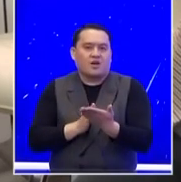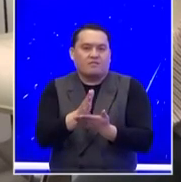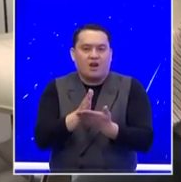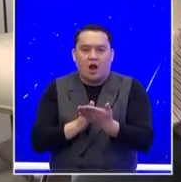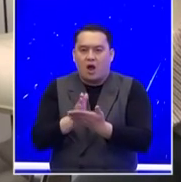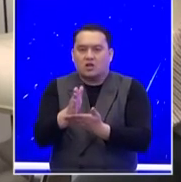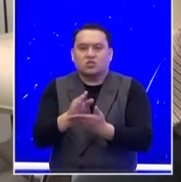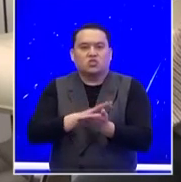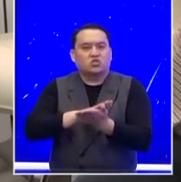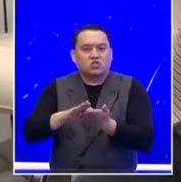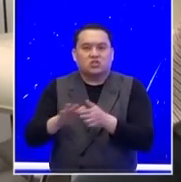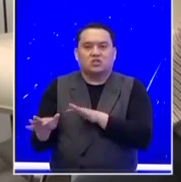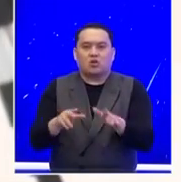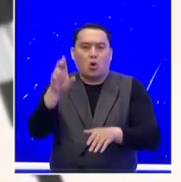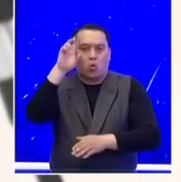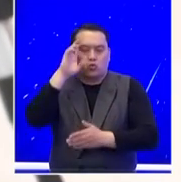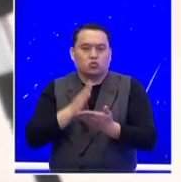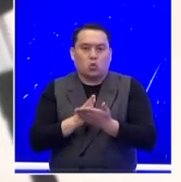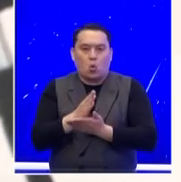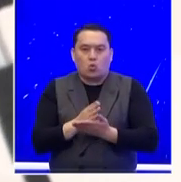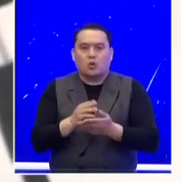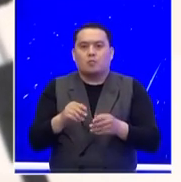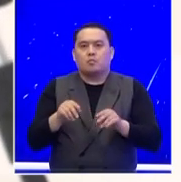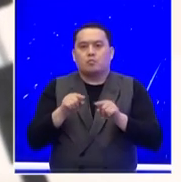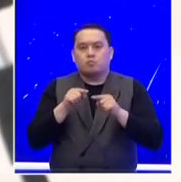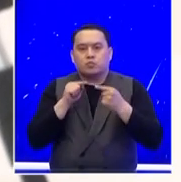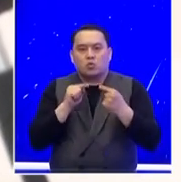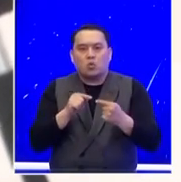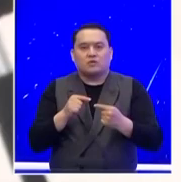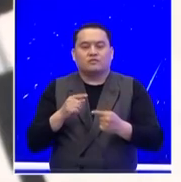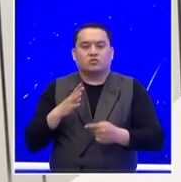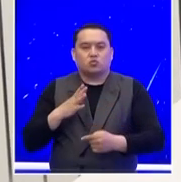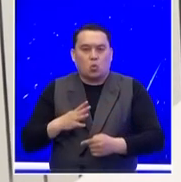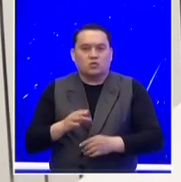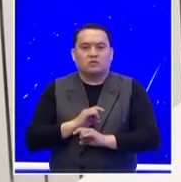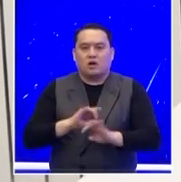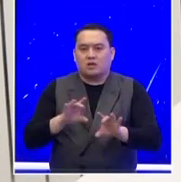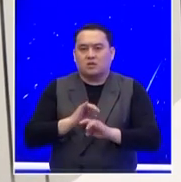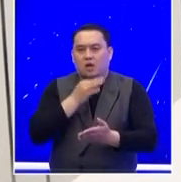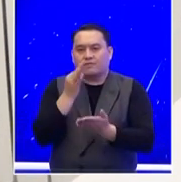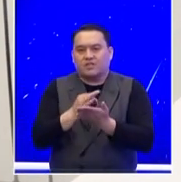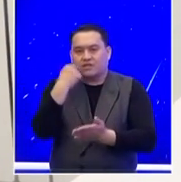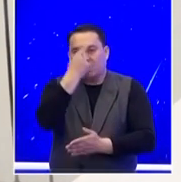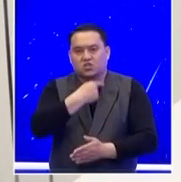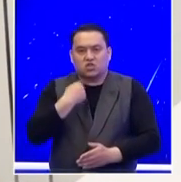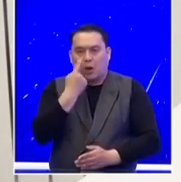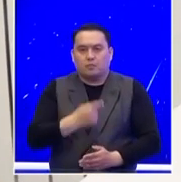направлены на прозрачность деятельности госслужбы и привитие антикоррупционного сознания гражданам, рассказали ответственные лица.